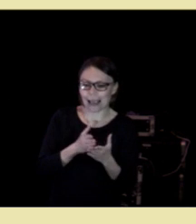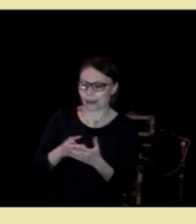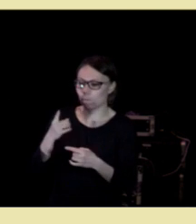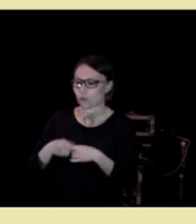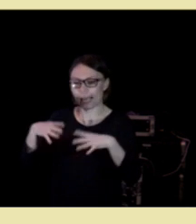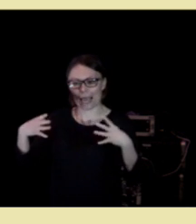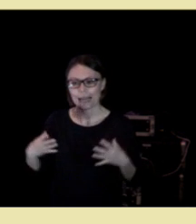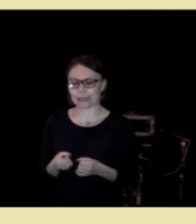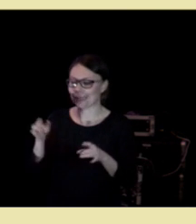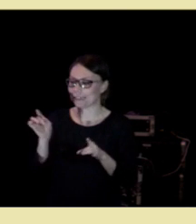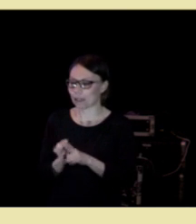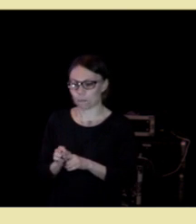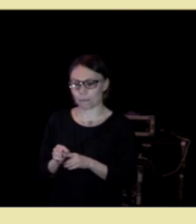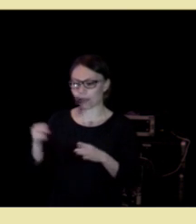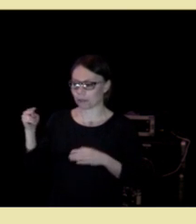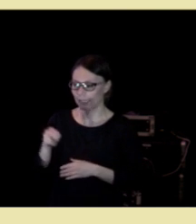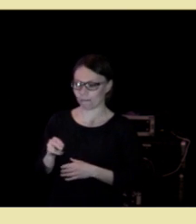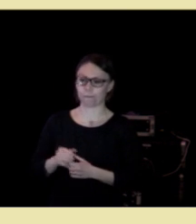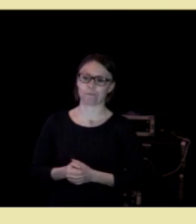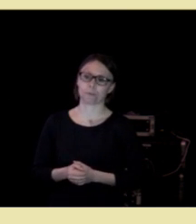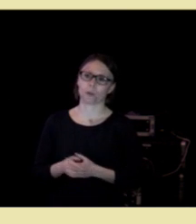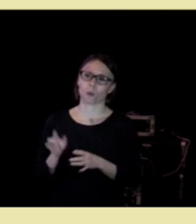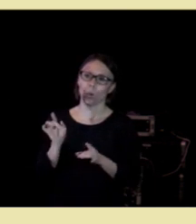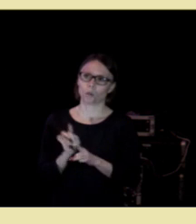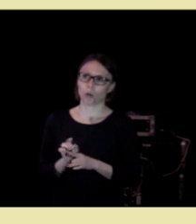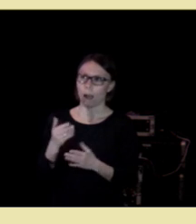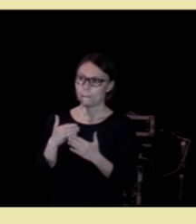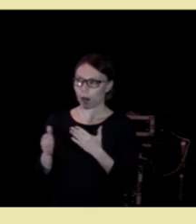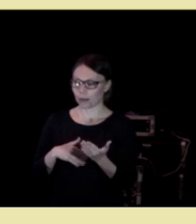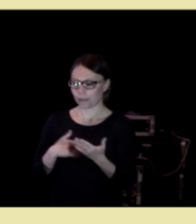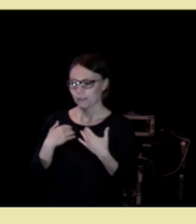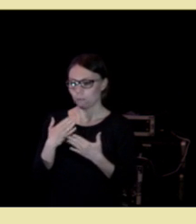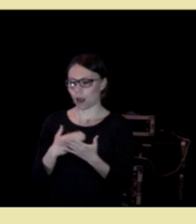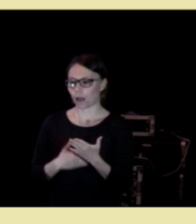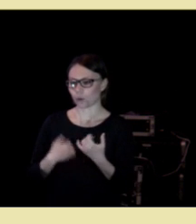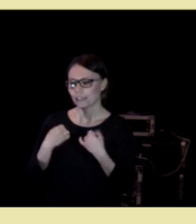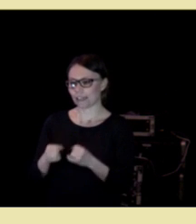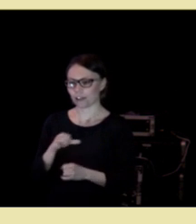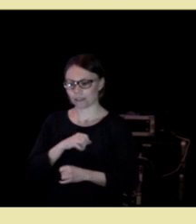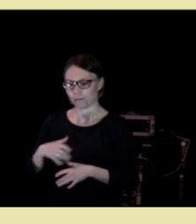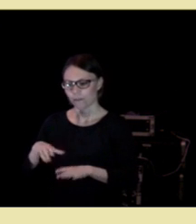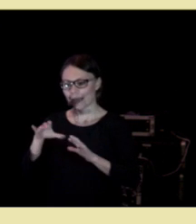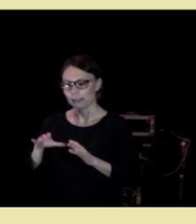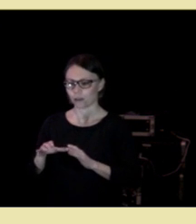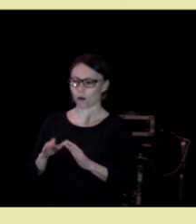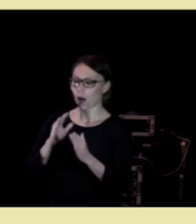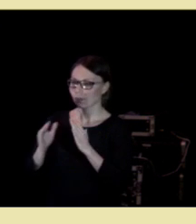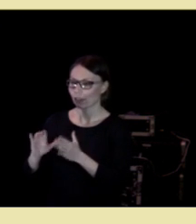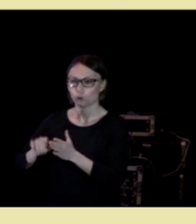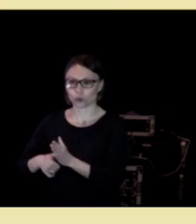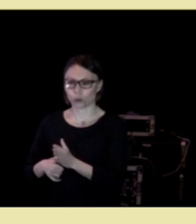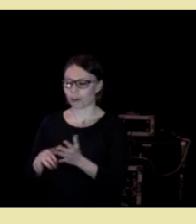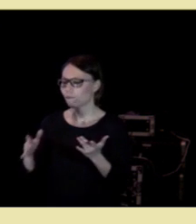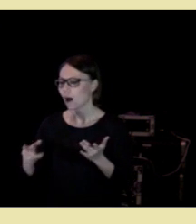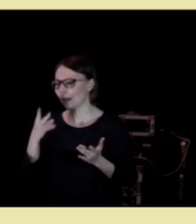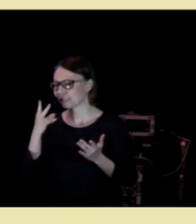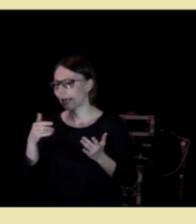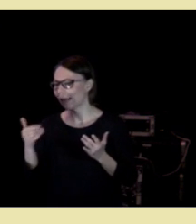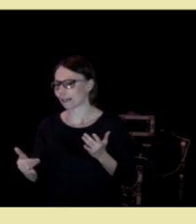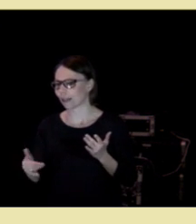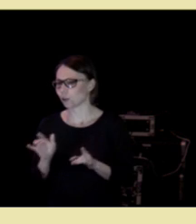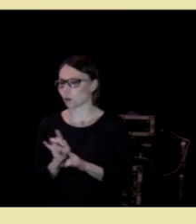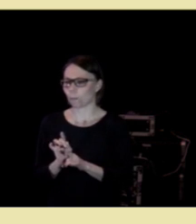I samme perspektiv. Og så behandlingsplan og tiltak ved forverring, avtale og kontroll. Altså, hva det man skal se etter